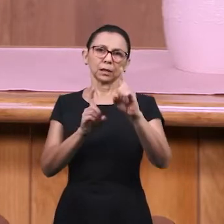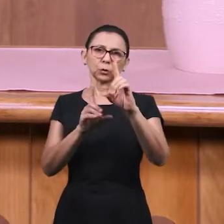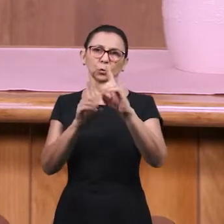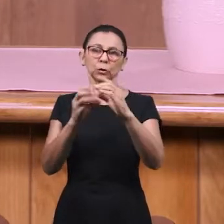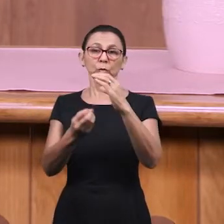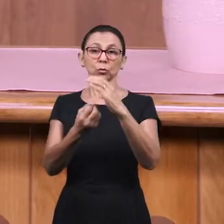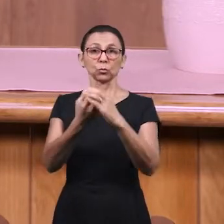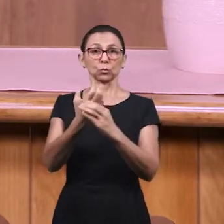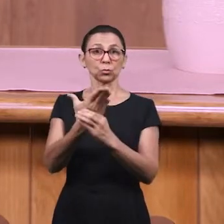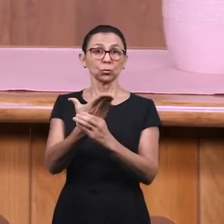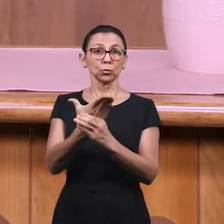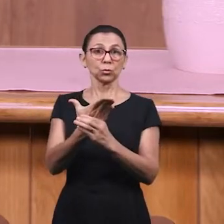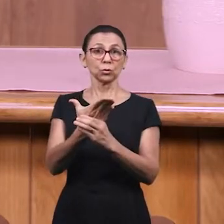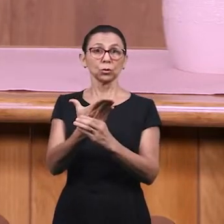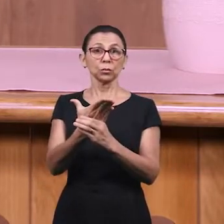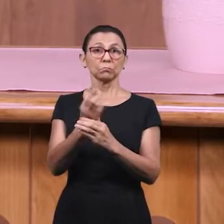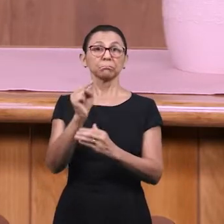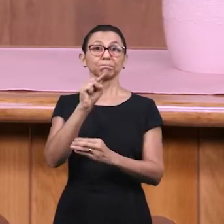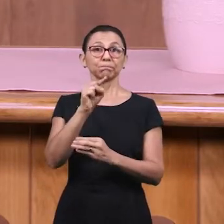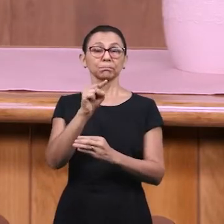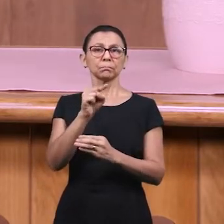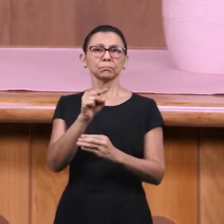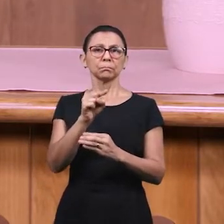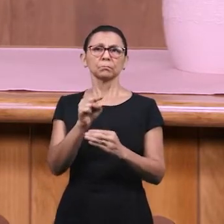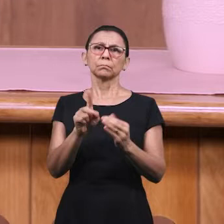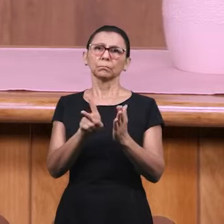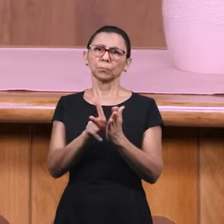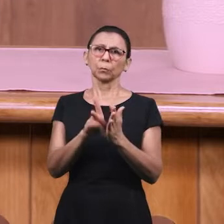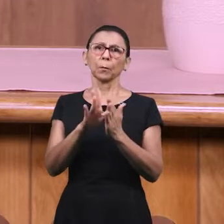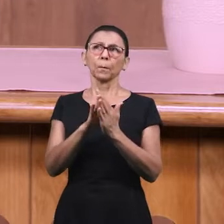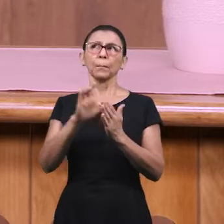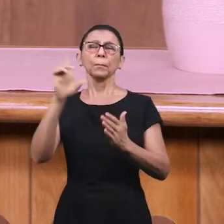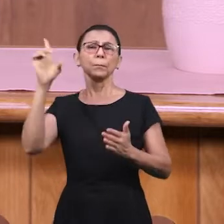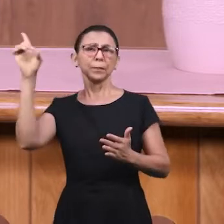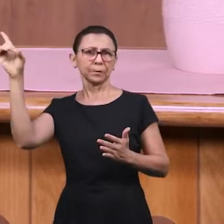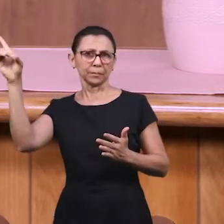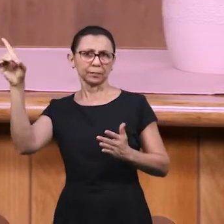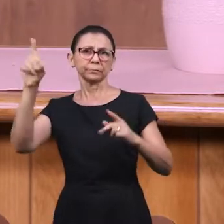она исходит из Слова Божьего. Но я хотел